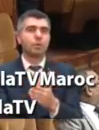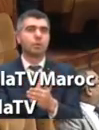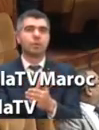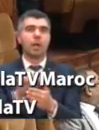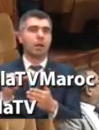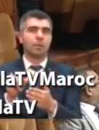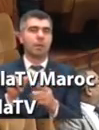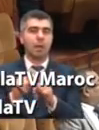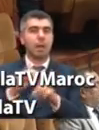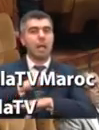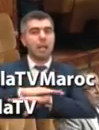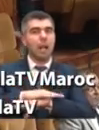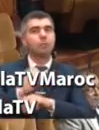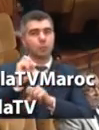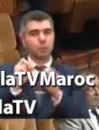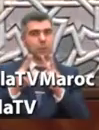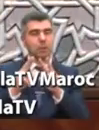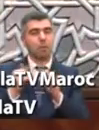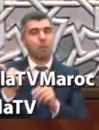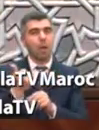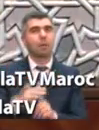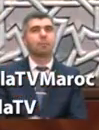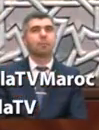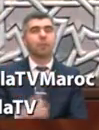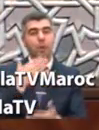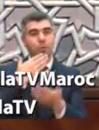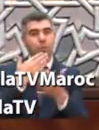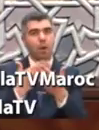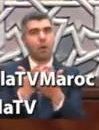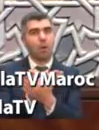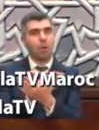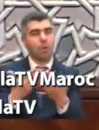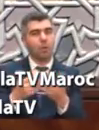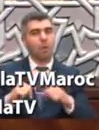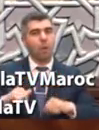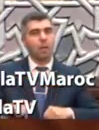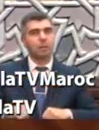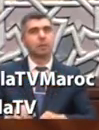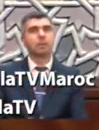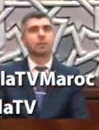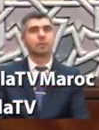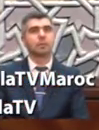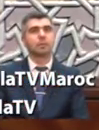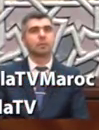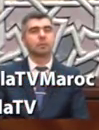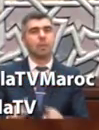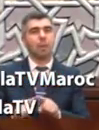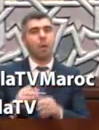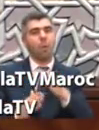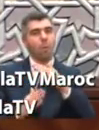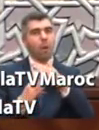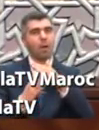بلدنا يمكن نزيد القدام. شكرا. شكرا. شكرا لكم جميعا. شكرا السيد الوزير على مساهمته معنا في هذه الجلسة. نرفع